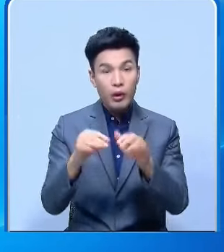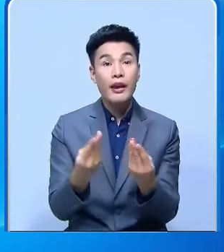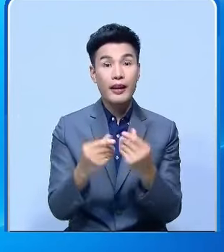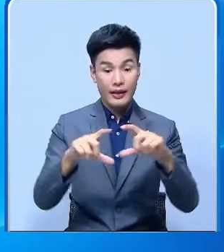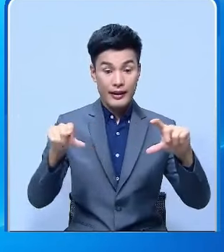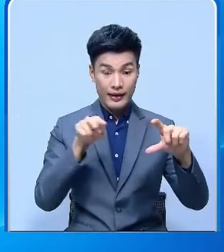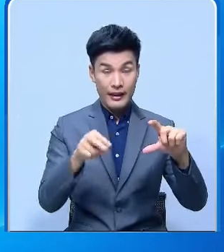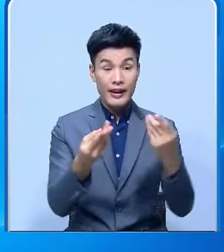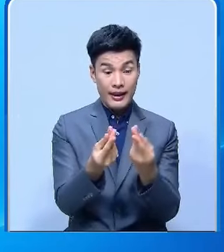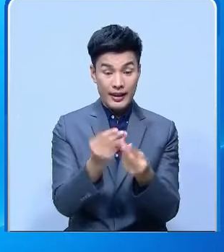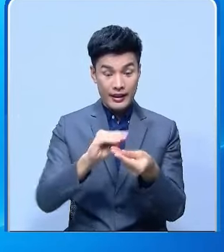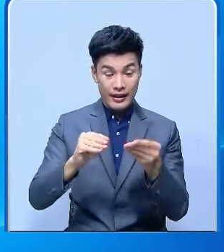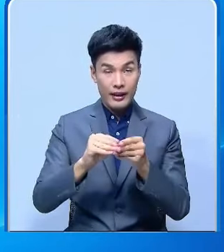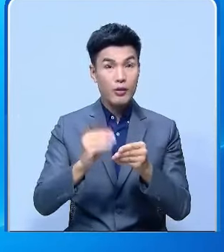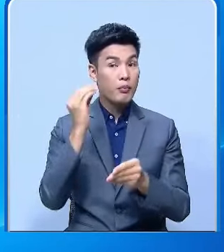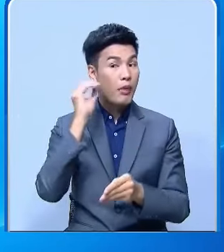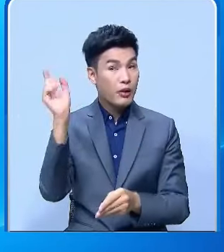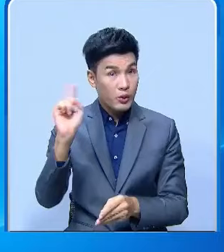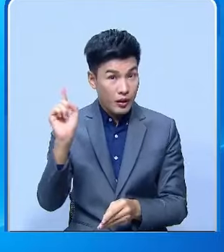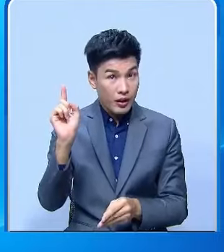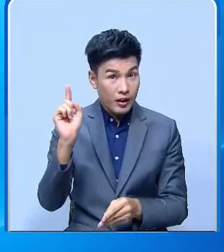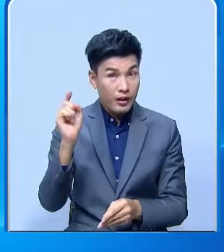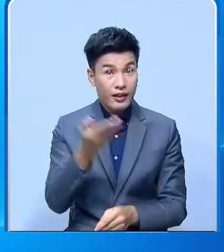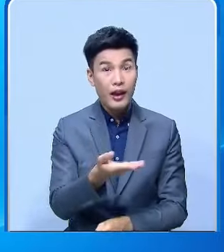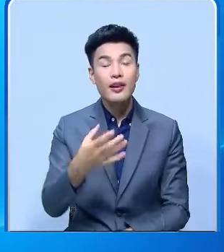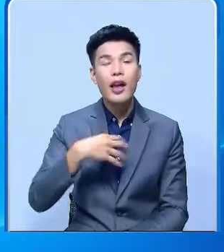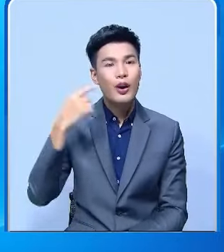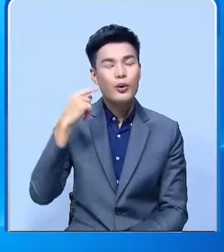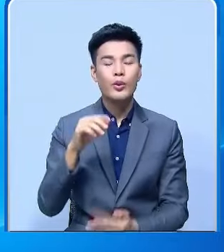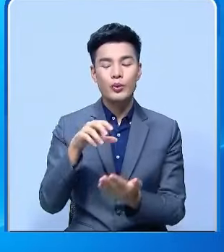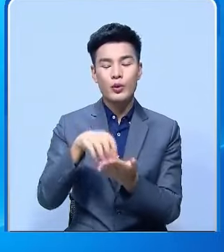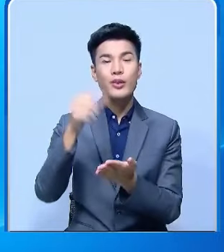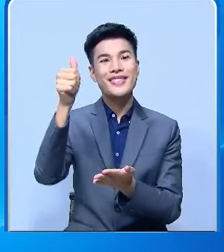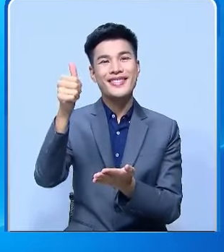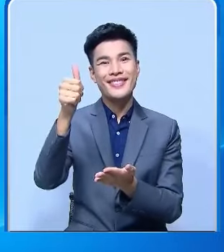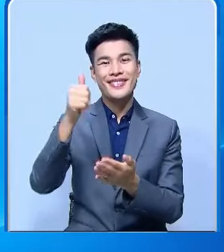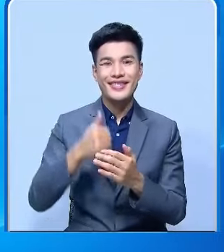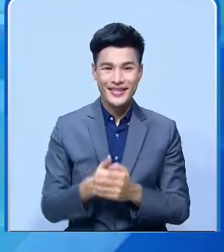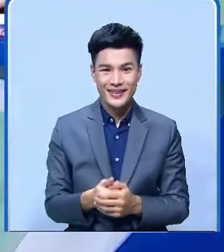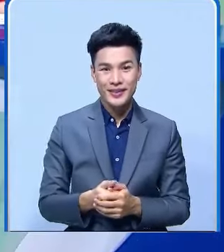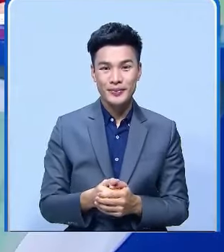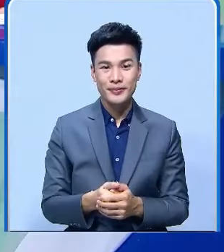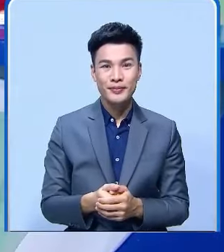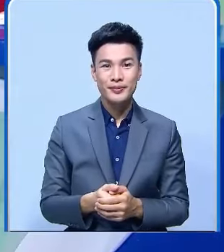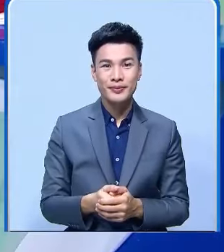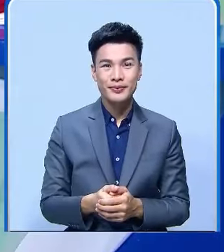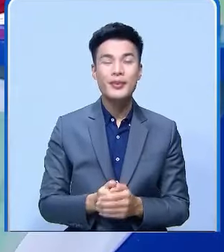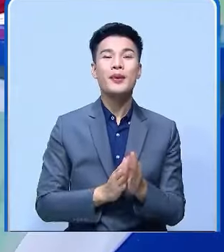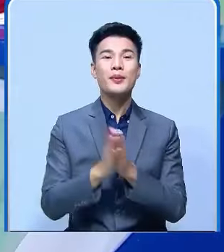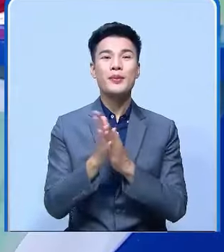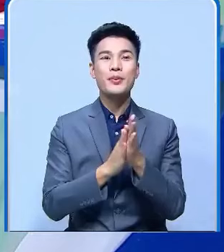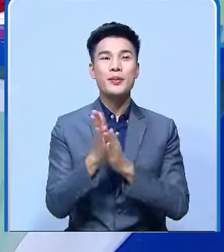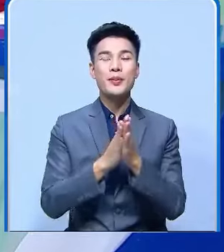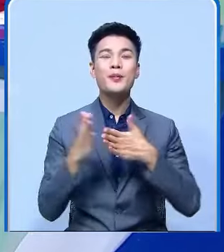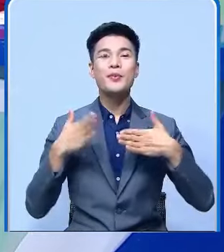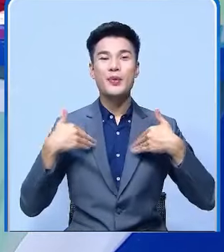แล้วหลายคนก็ไปถามบ้านเลขที่อะไรกันไปนะคะเพื่อจะเสี่ยงโชคนั่นเองสีสันนำมาเสนอ รวบรวม